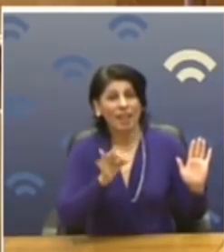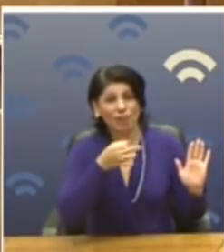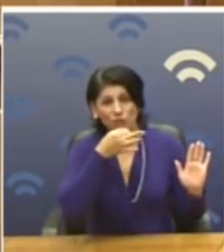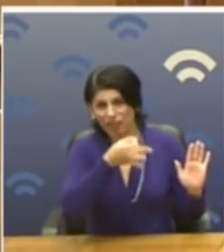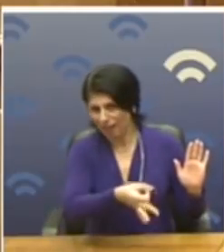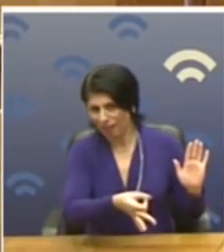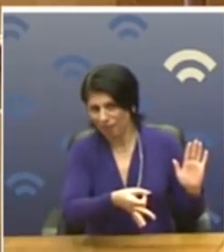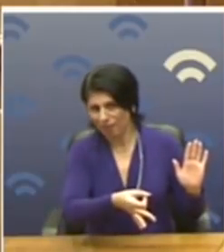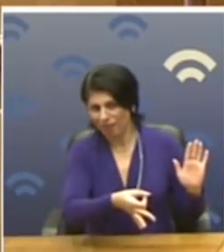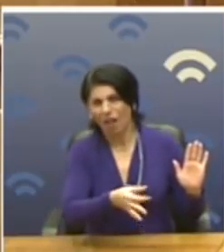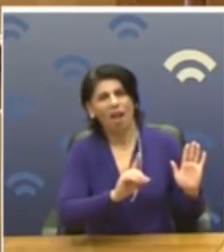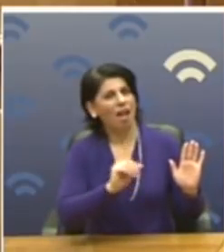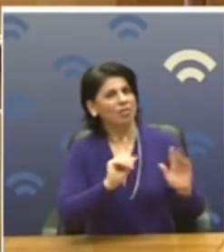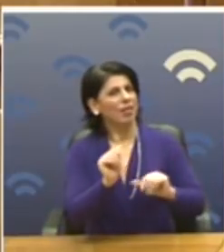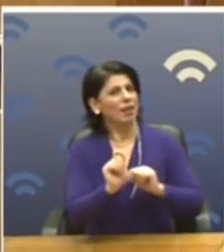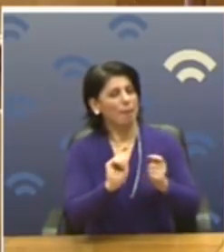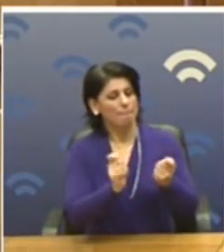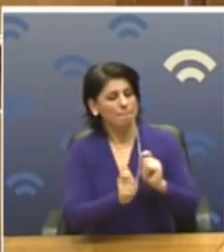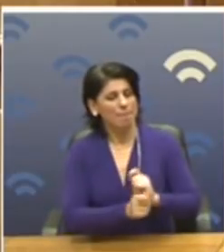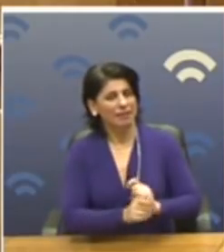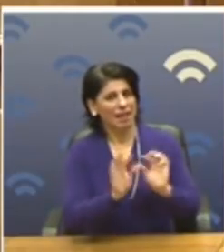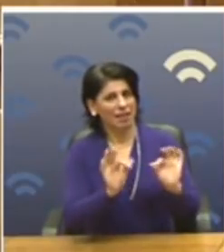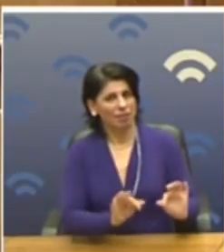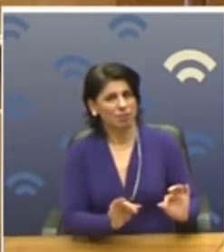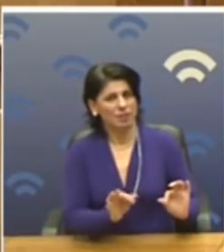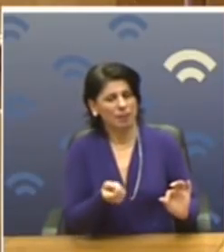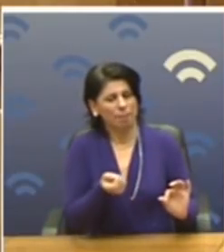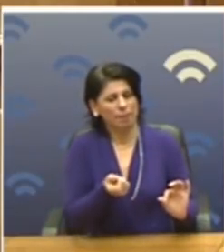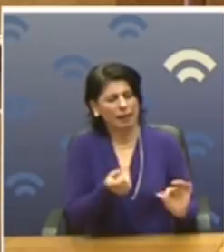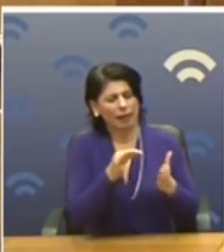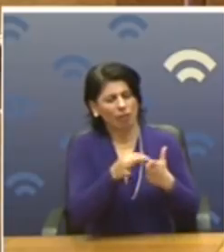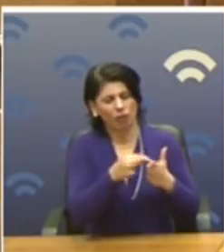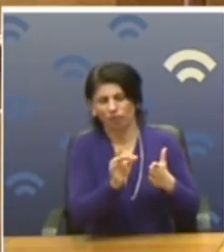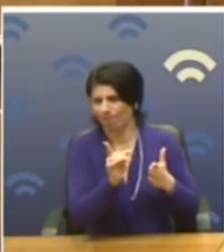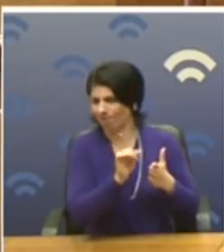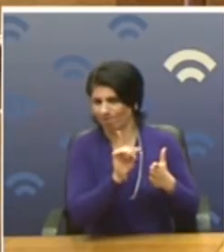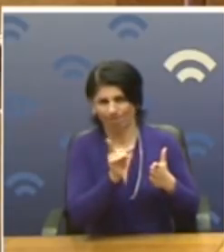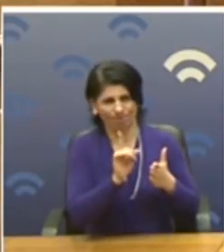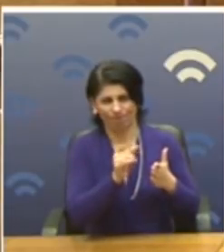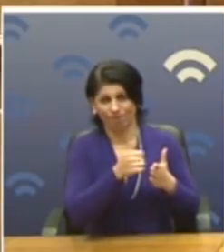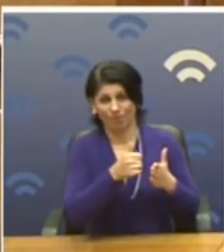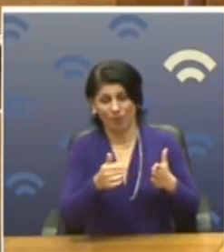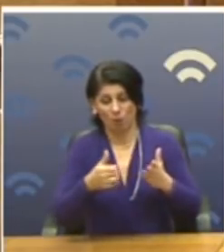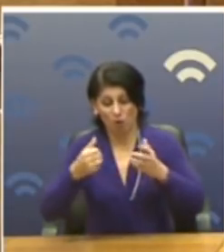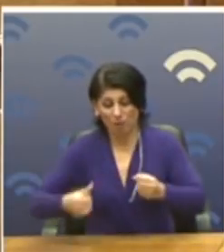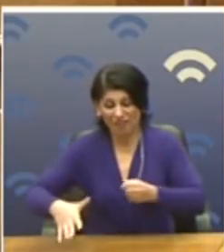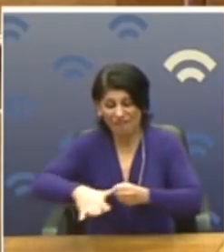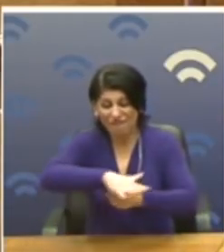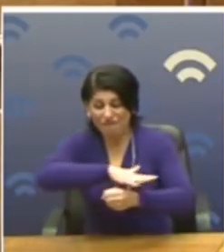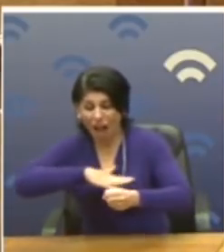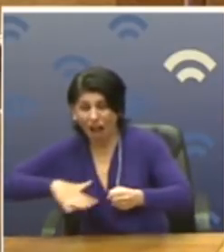δεν μεταρρυθμίζεται με κάποια μικρά μερεμετάκια, μόνο εκβάθρον